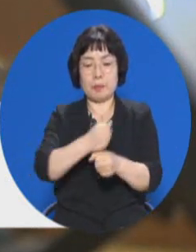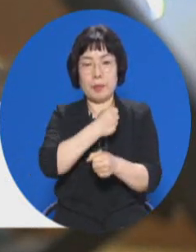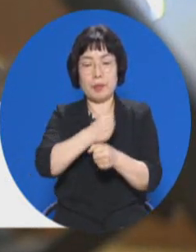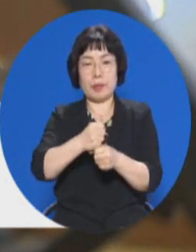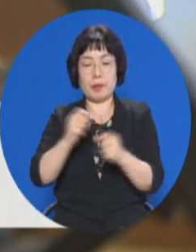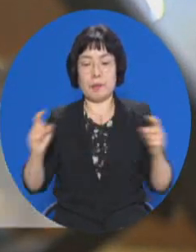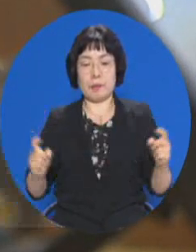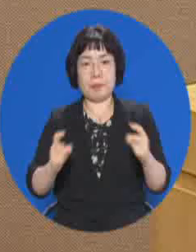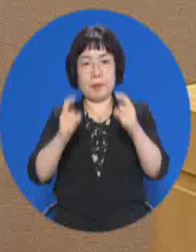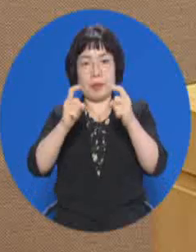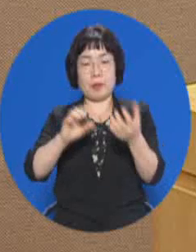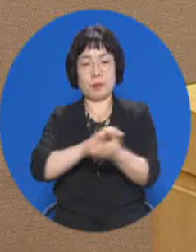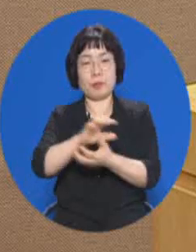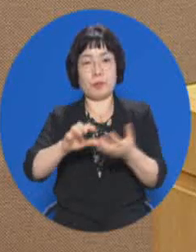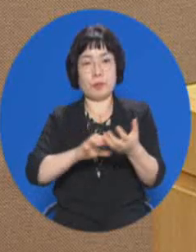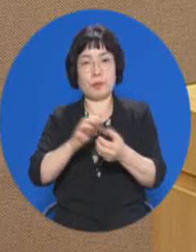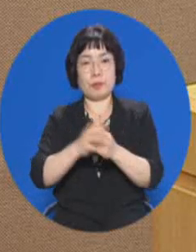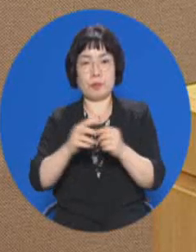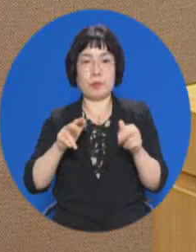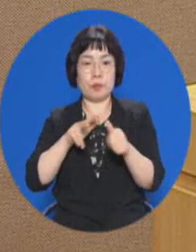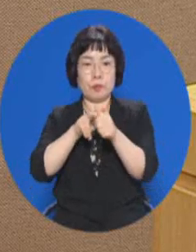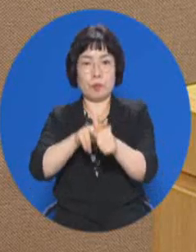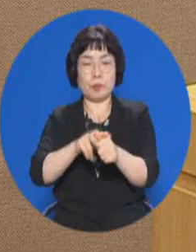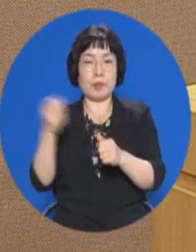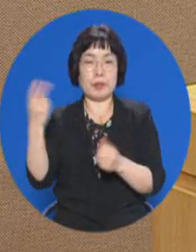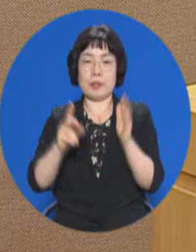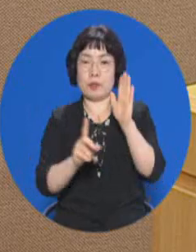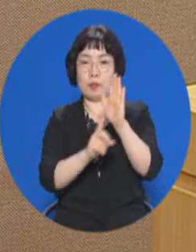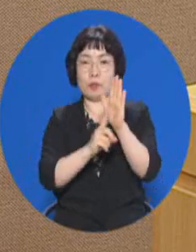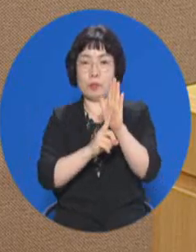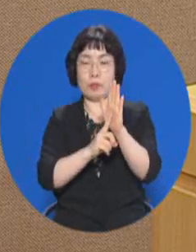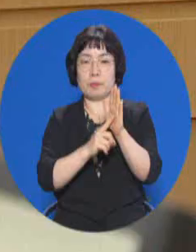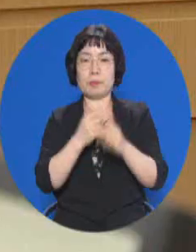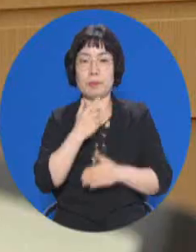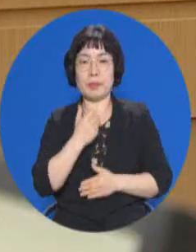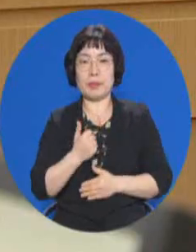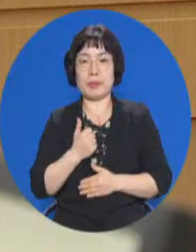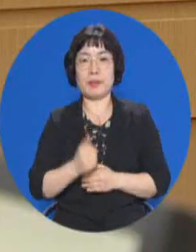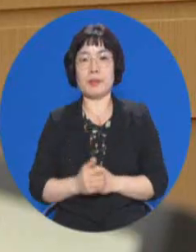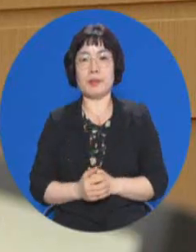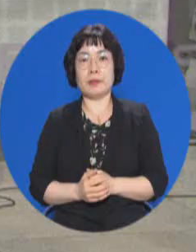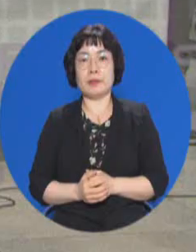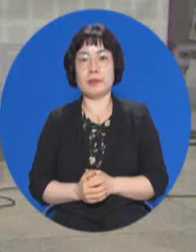공방 등으로 논란이 일면서 후보자 재공모에 나섰습니다.